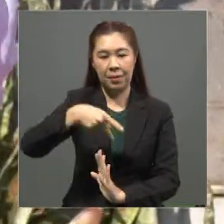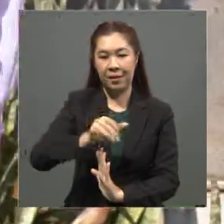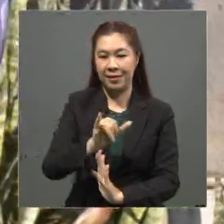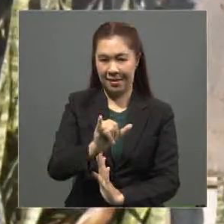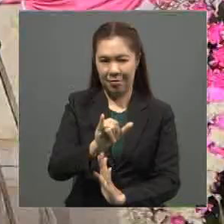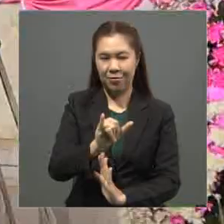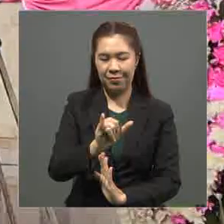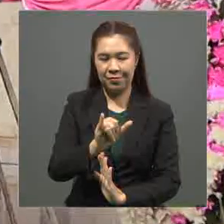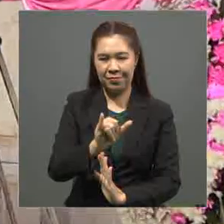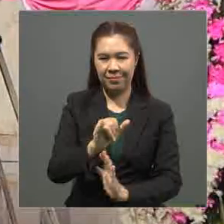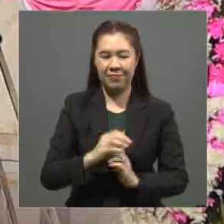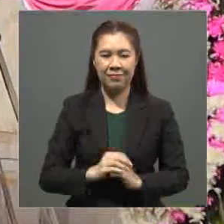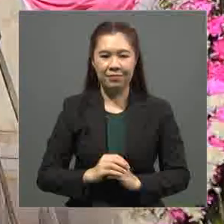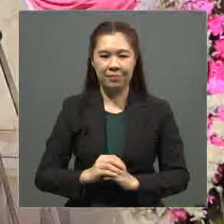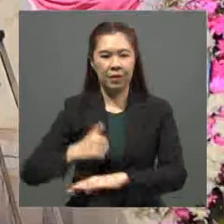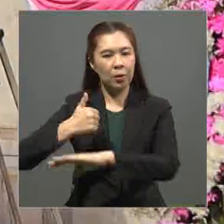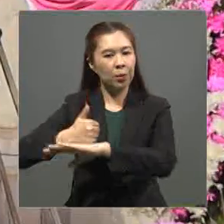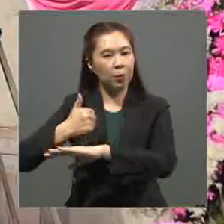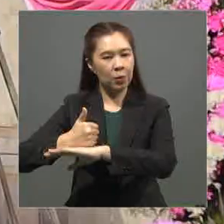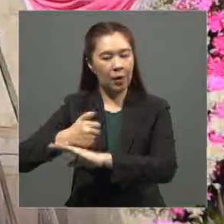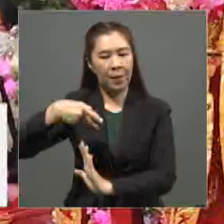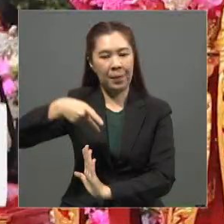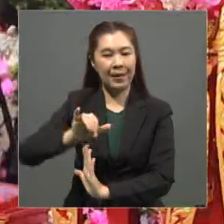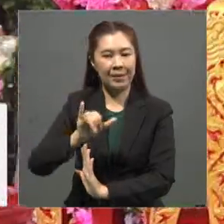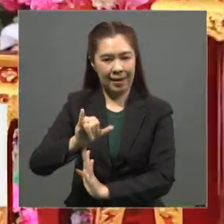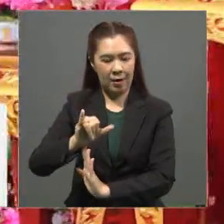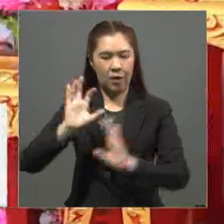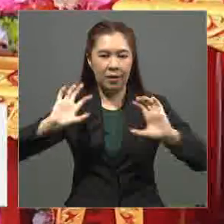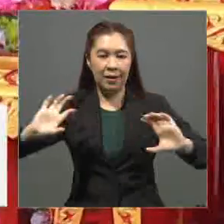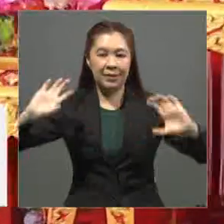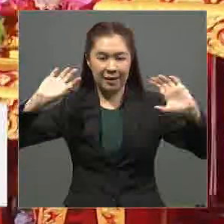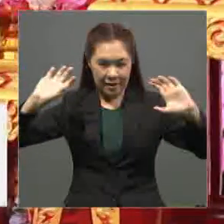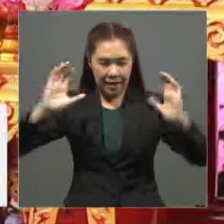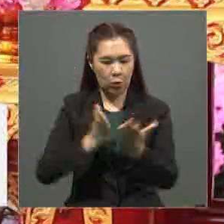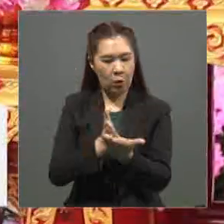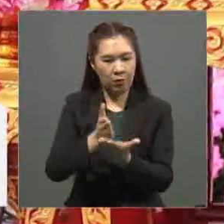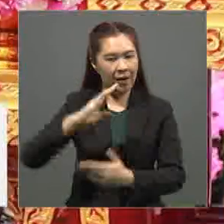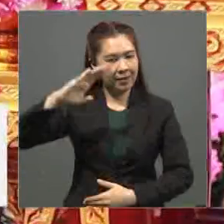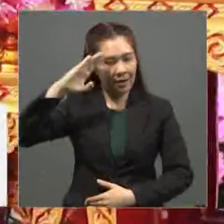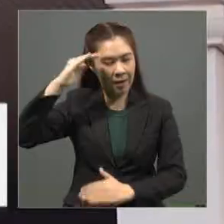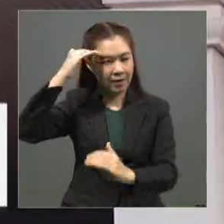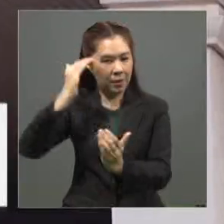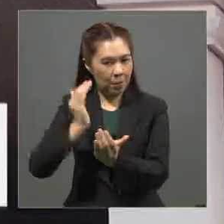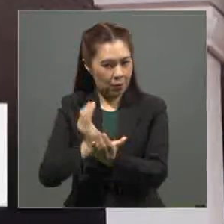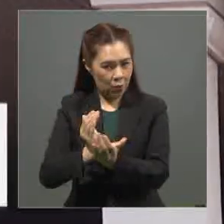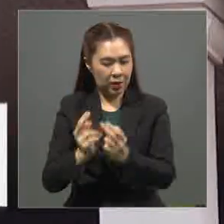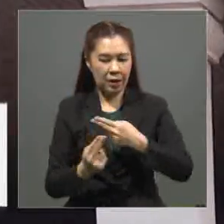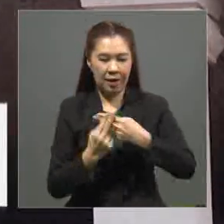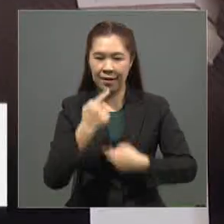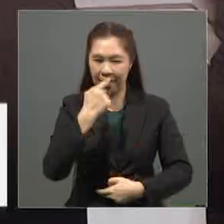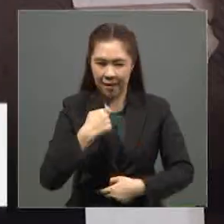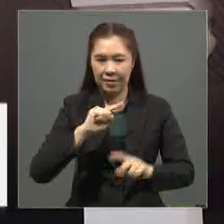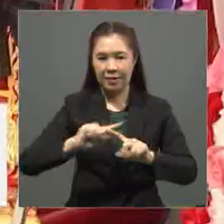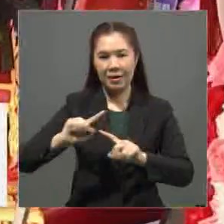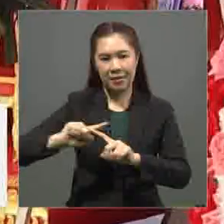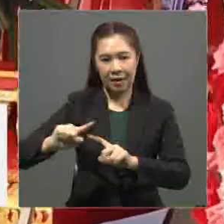รัฐพลนราดิศรผู้ราชการจังหวัดนำข้าราชการฝ่ายพลเรือนตุลาการทหารตำรวจเหล่ากาชาตจังหวัดหน่วยงาน